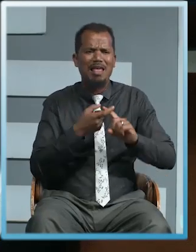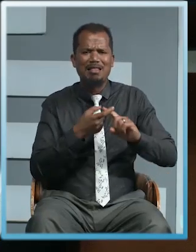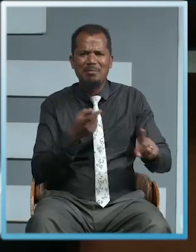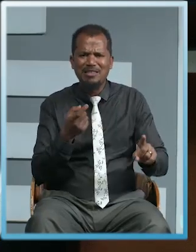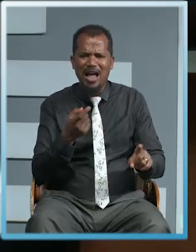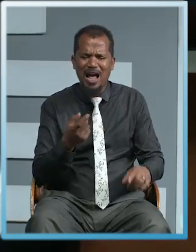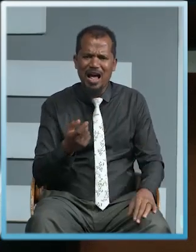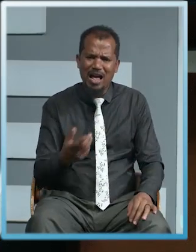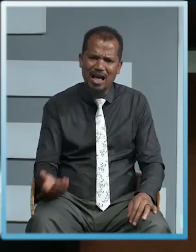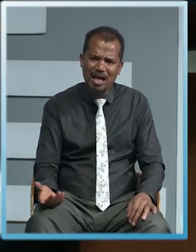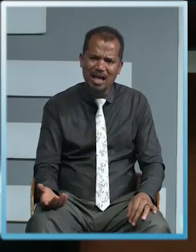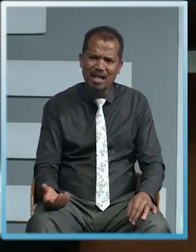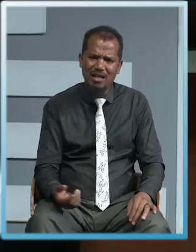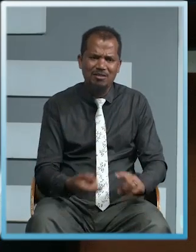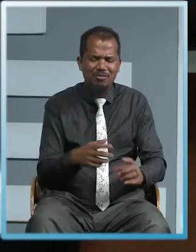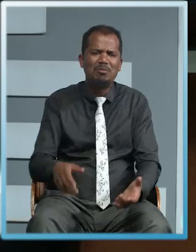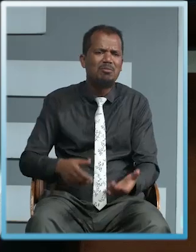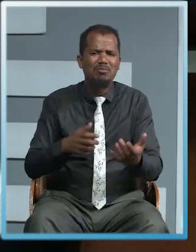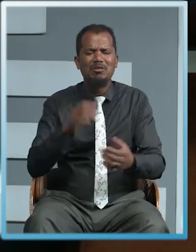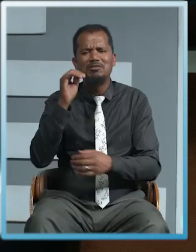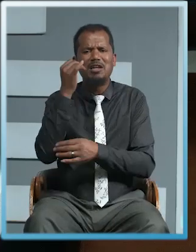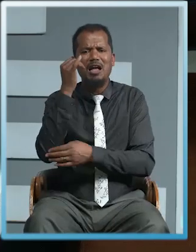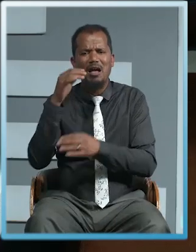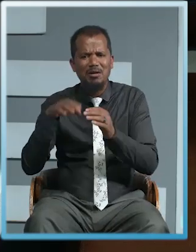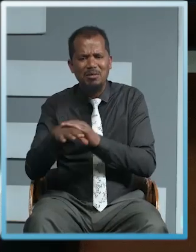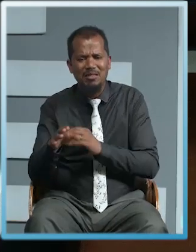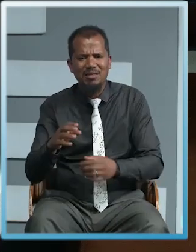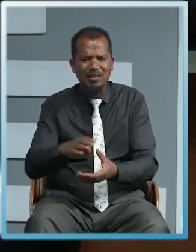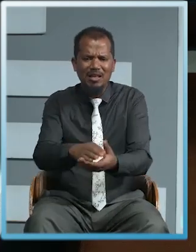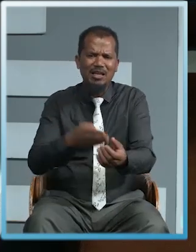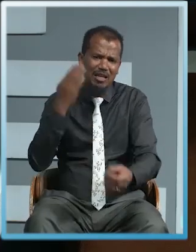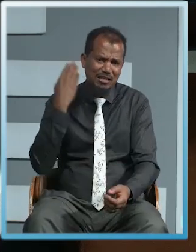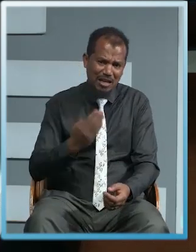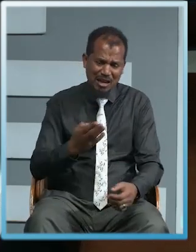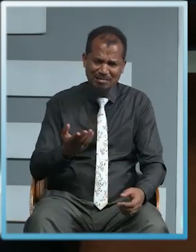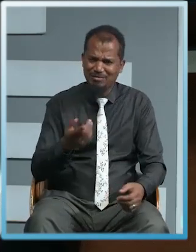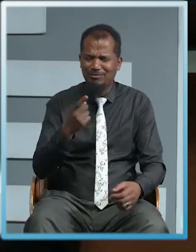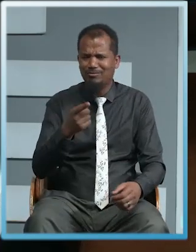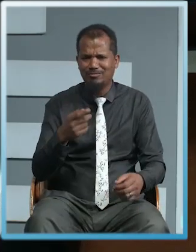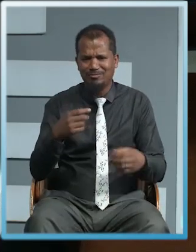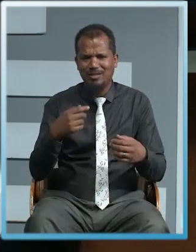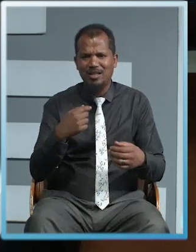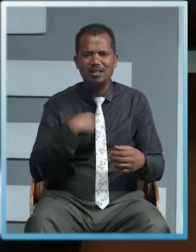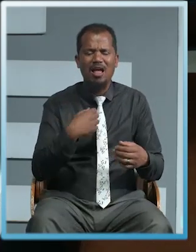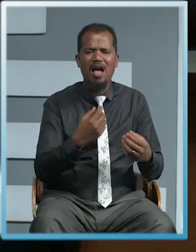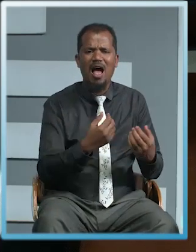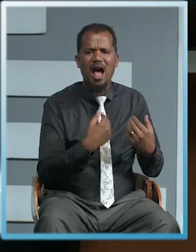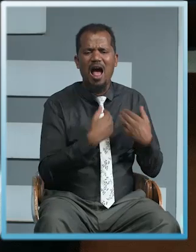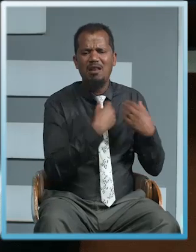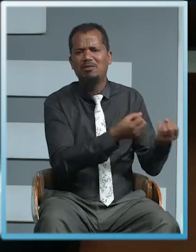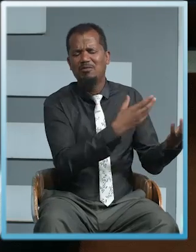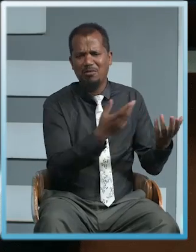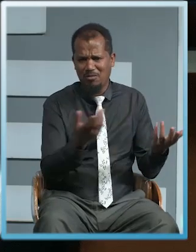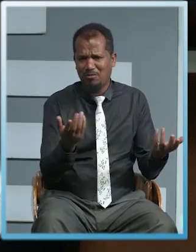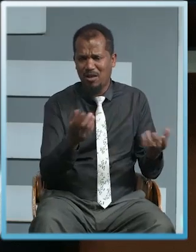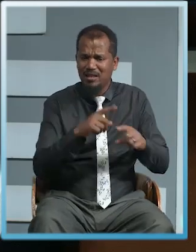የጠመንጃና የጠመንጃንስቶ ወደ ጫካ መውረድ ገጀራ ማንሳትማ ጣፍቷል ነበርም እኛም የተደረጀ ነው ማለት